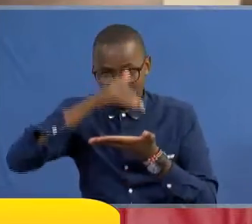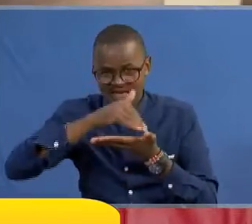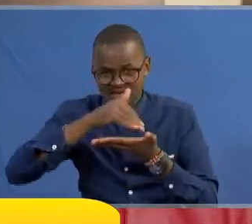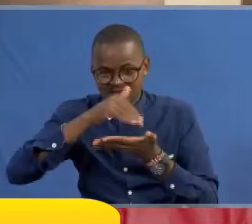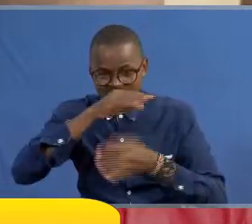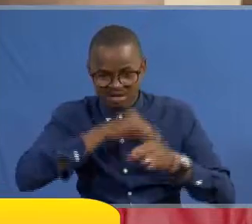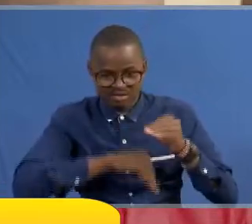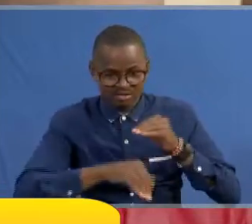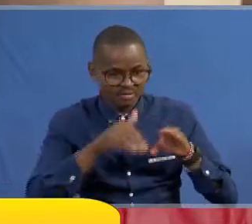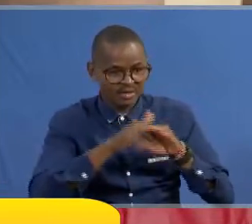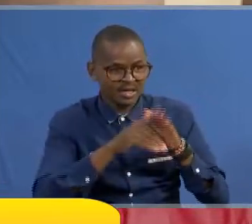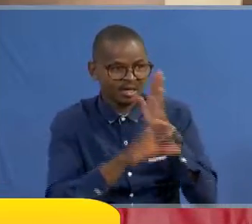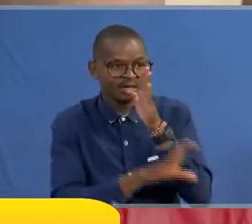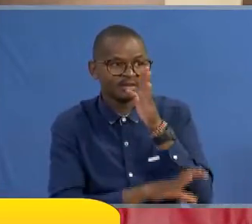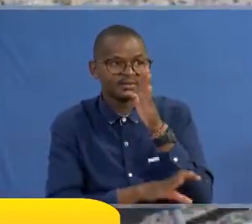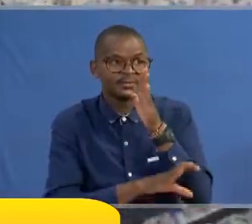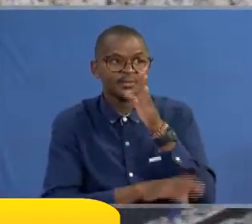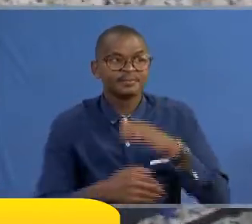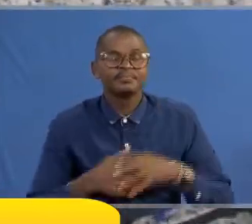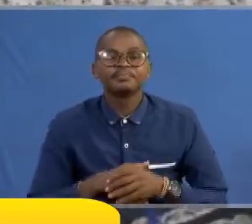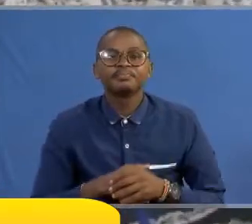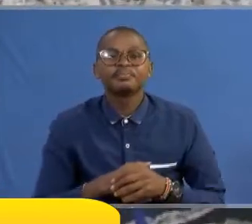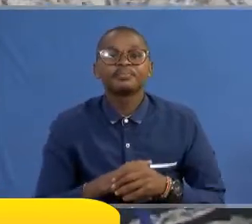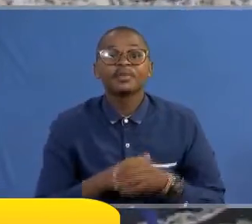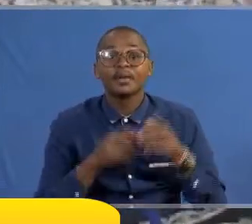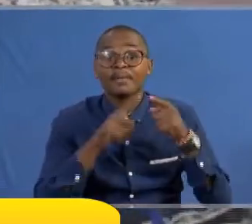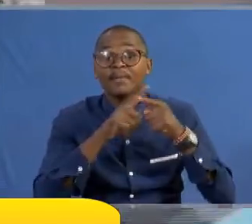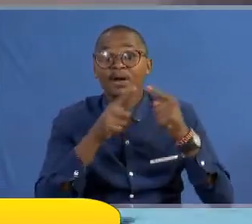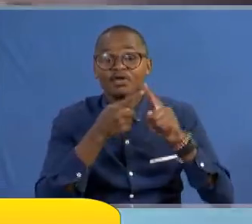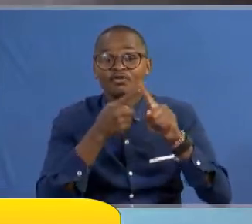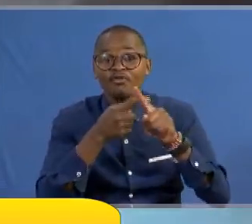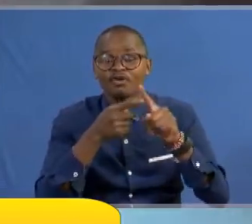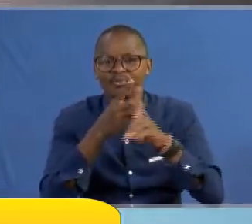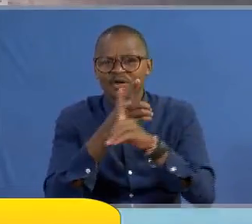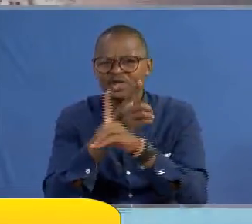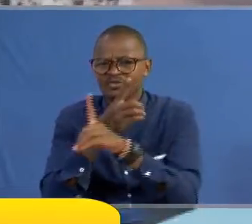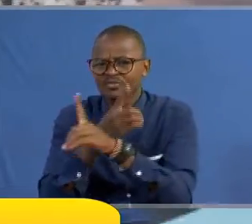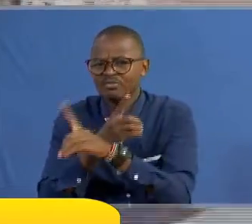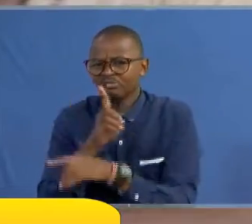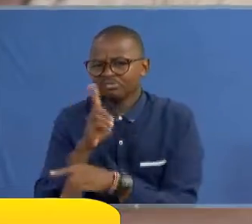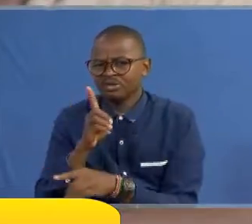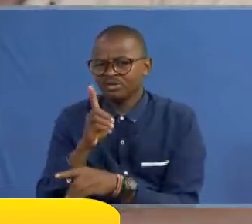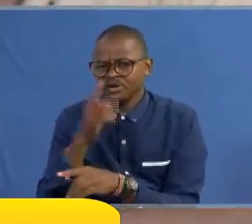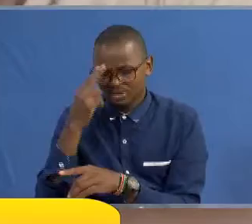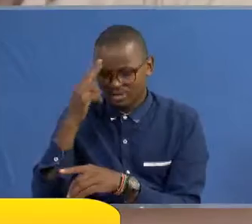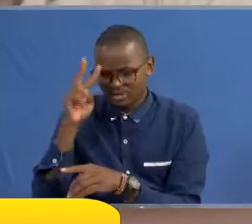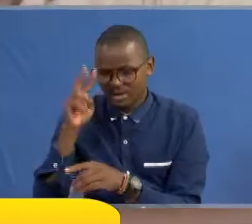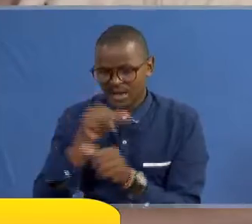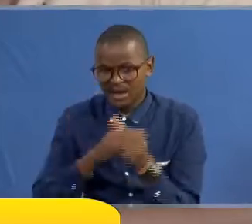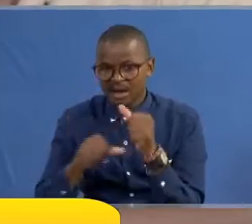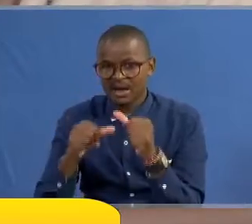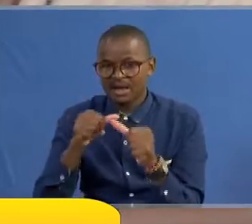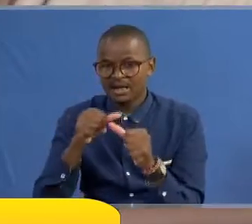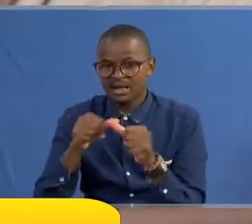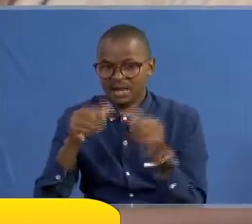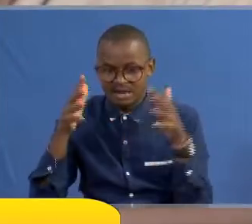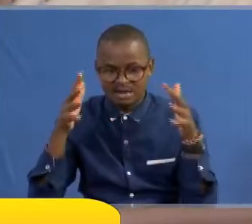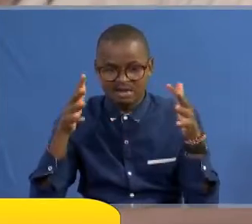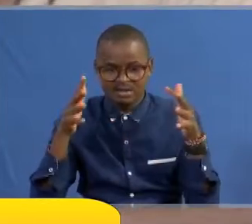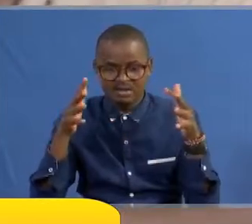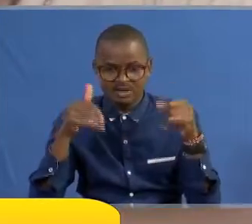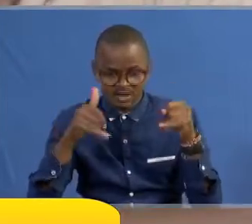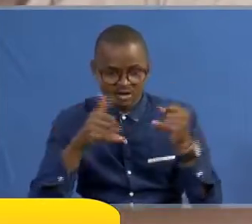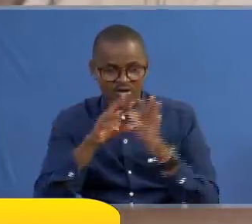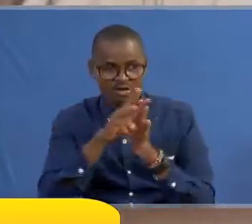makali ya ufisadi nchini. Ila kutokana na hisia ambazo zimekuwa zikishuhudiwa kuhusiana na swala zima la